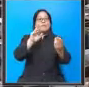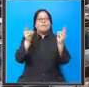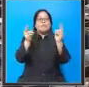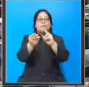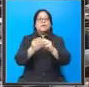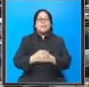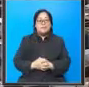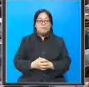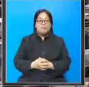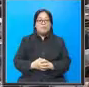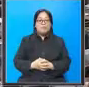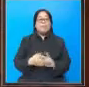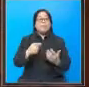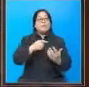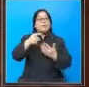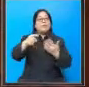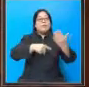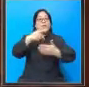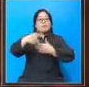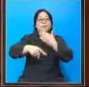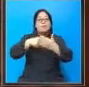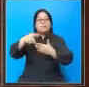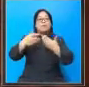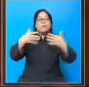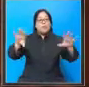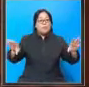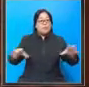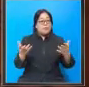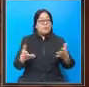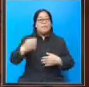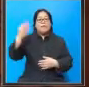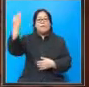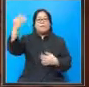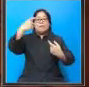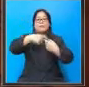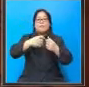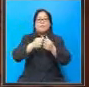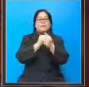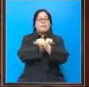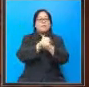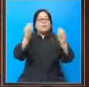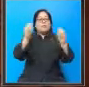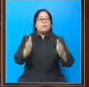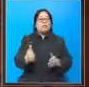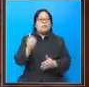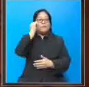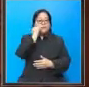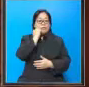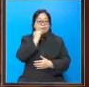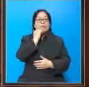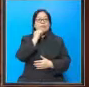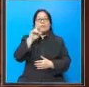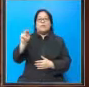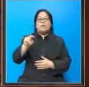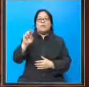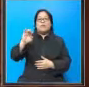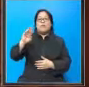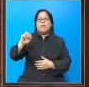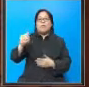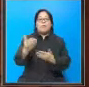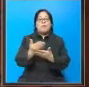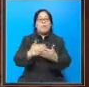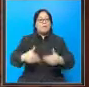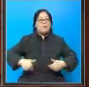perubahan Mbak gimana diantara program planet sanakan adalah forum berkaitannya kesediaan warga emas terhadap norma baru